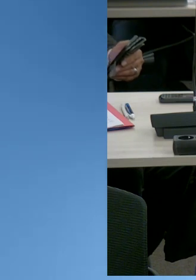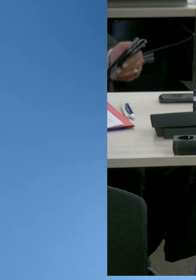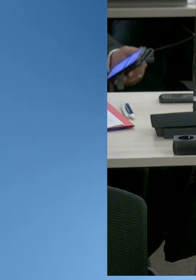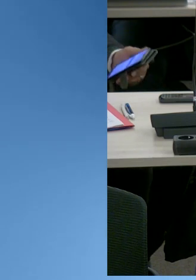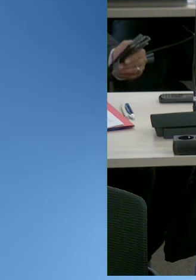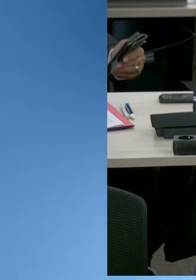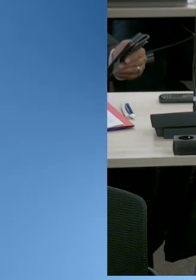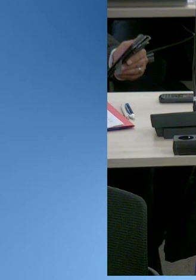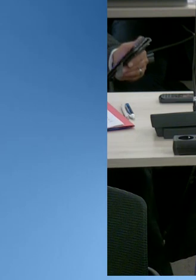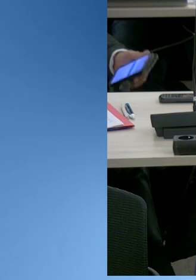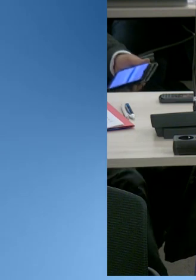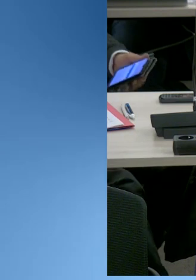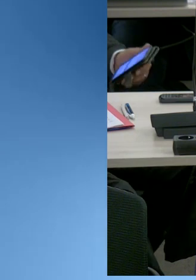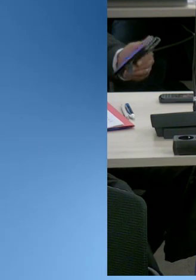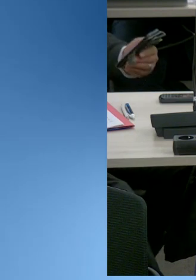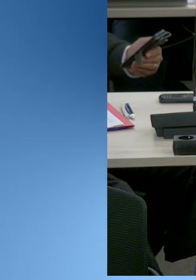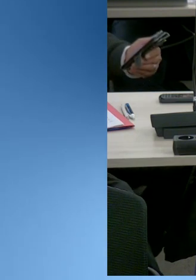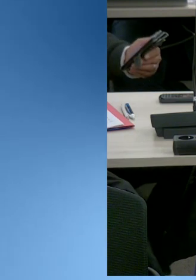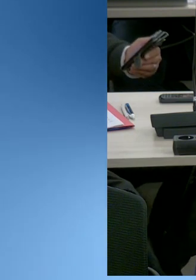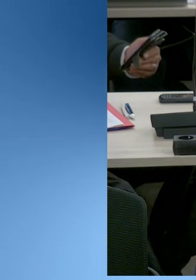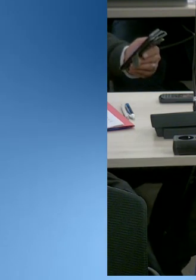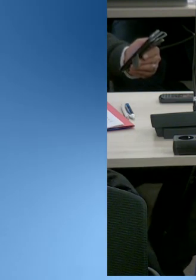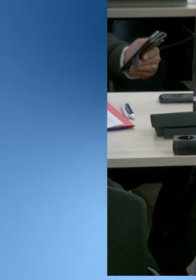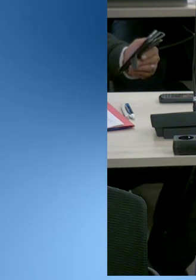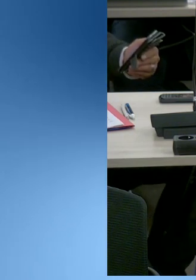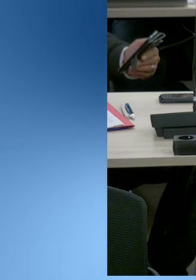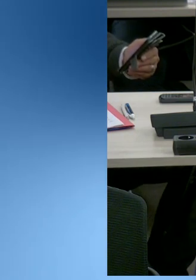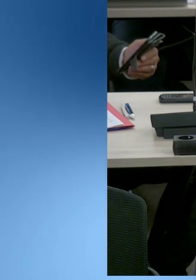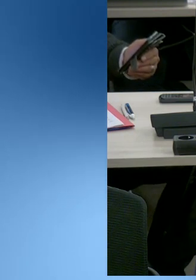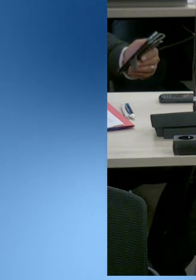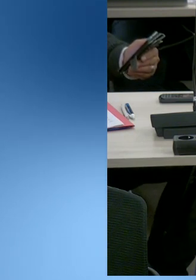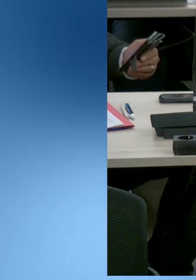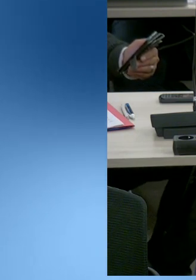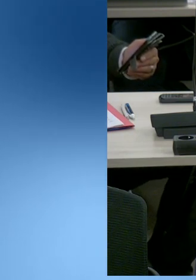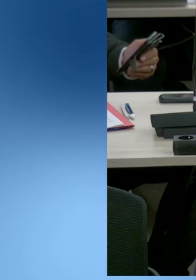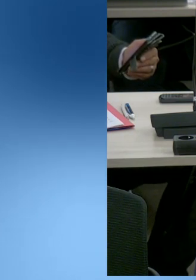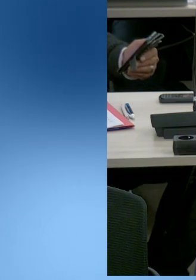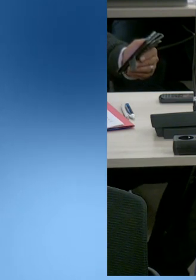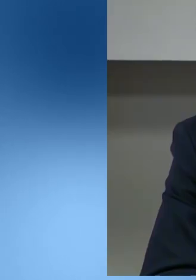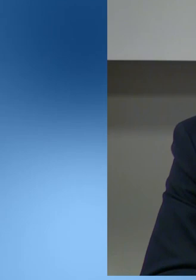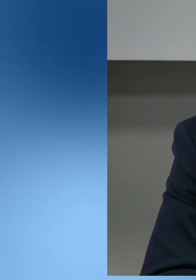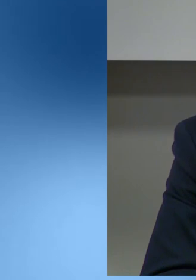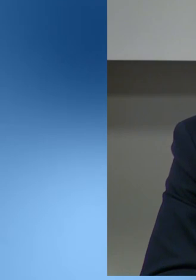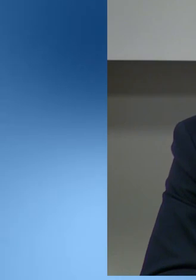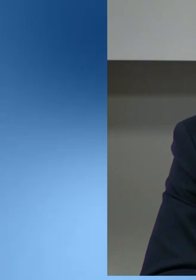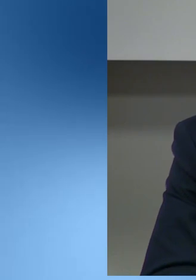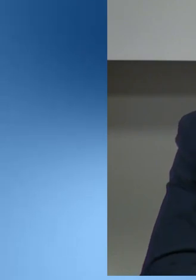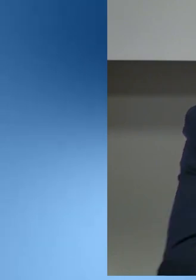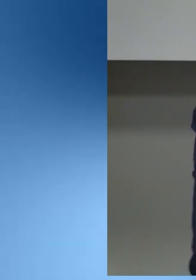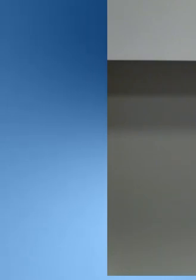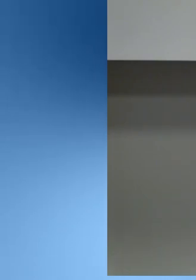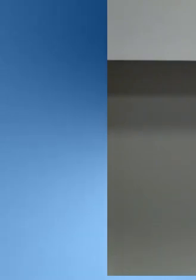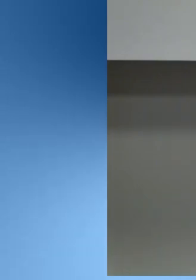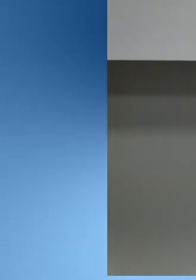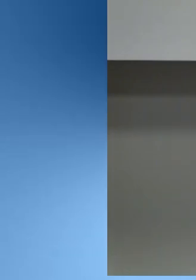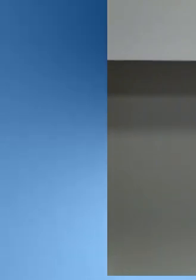puisqueons assumer et porter ensemblequ pourre cétait juste une boutade pour vous dire que les retournements de situation dans les choses